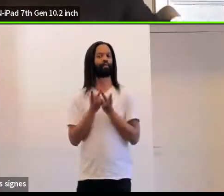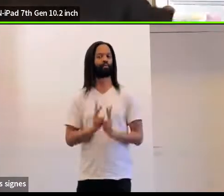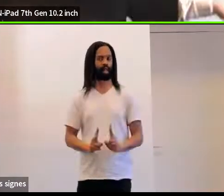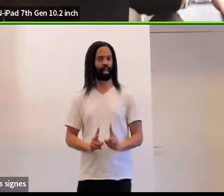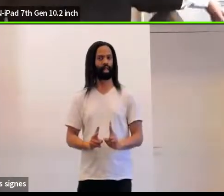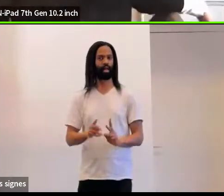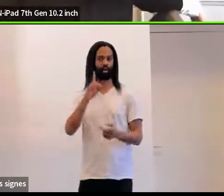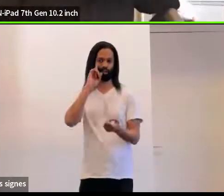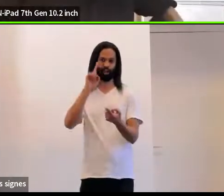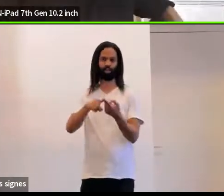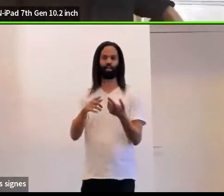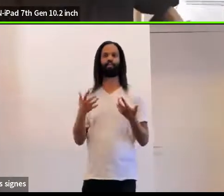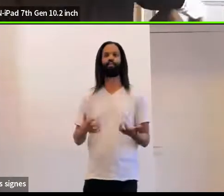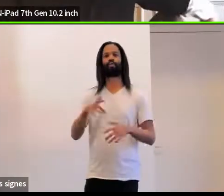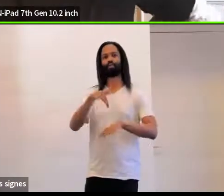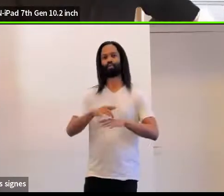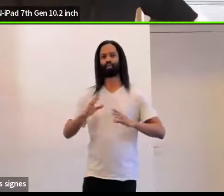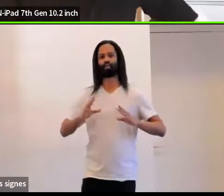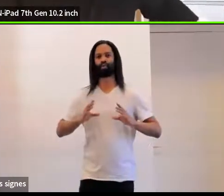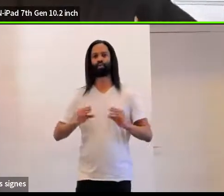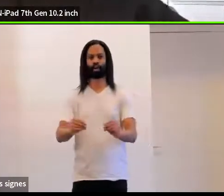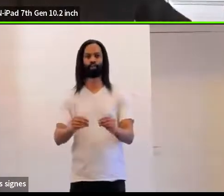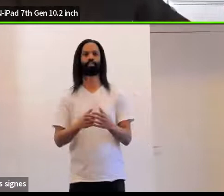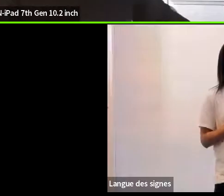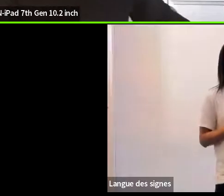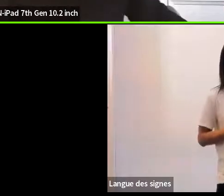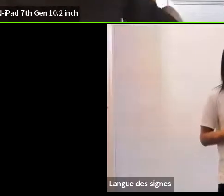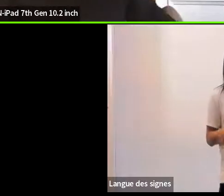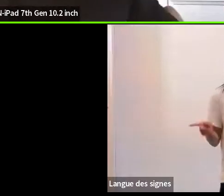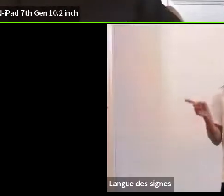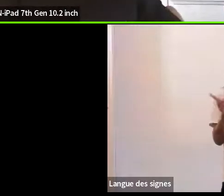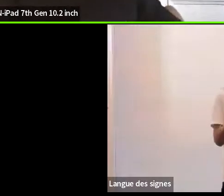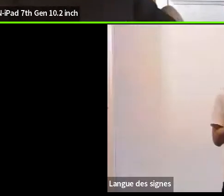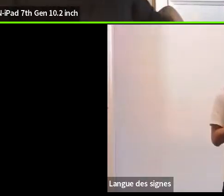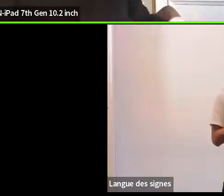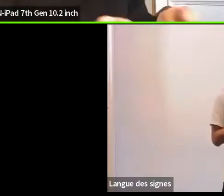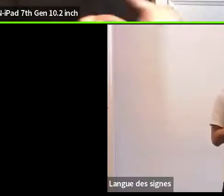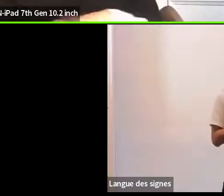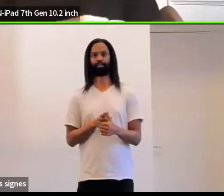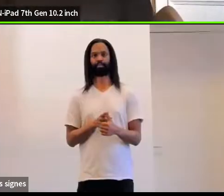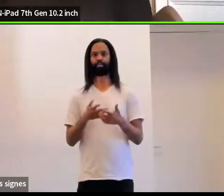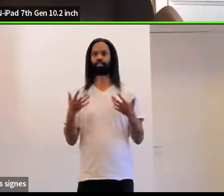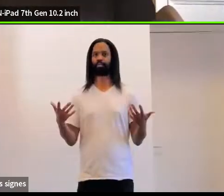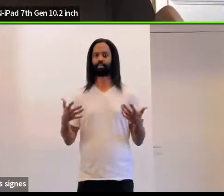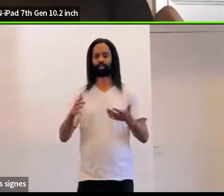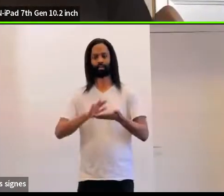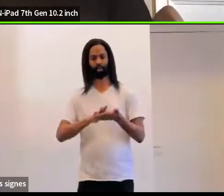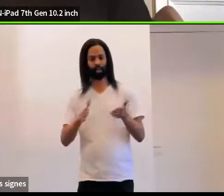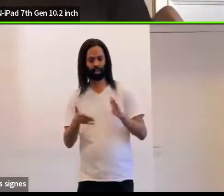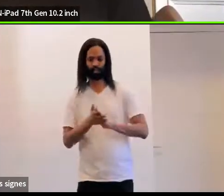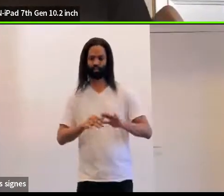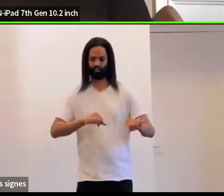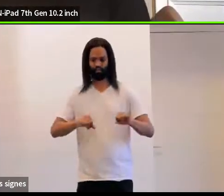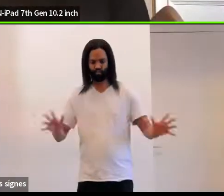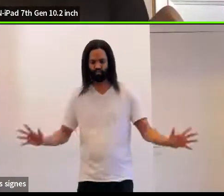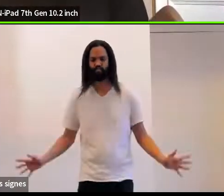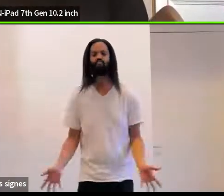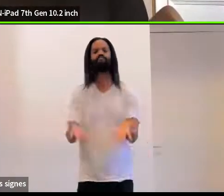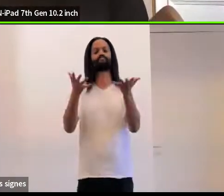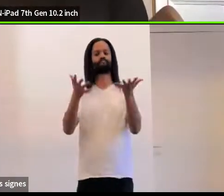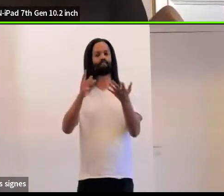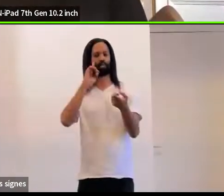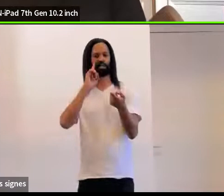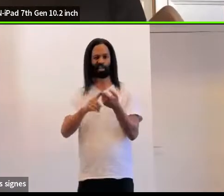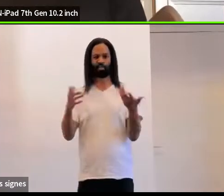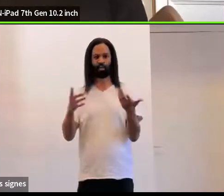œuvre rapide. La première, tout d'abord, initier une dynamique associative forte autour du dispositif du